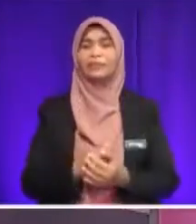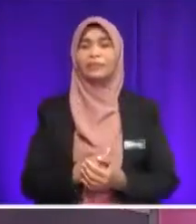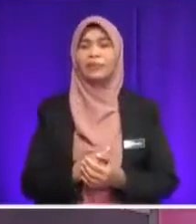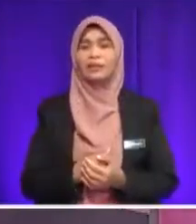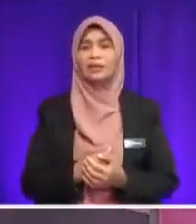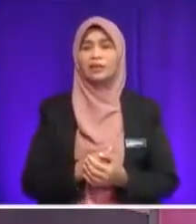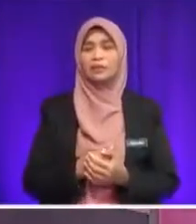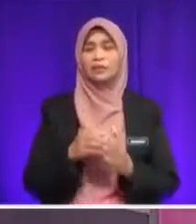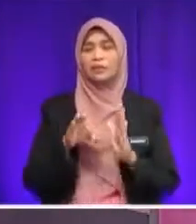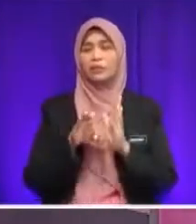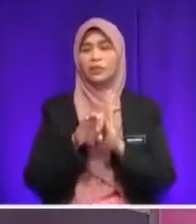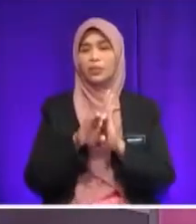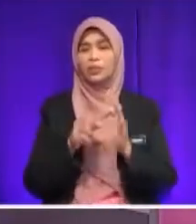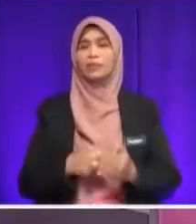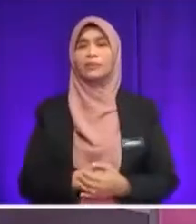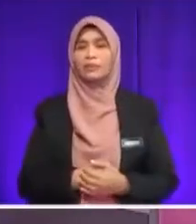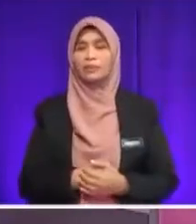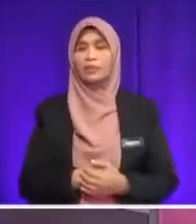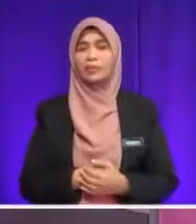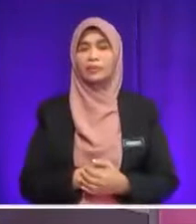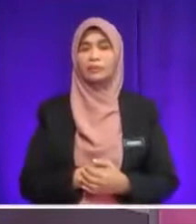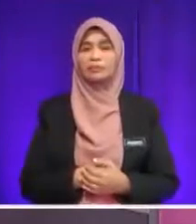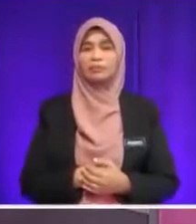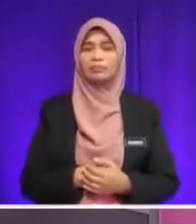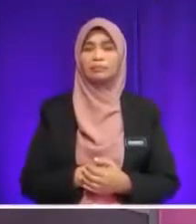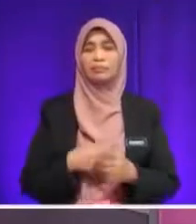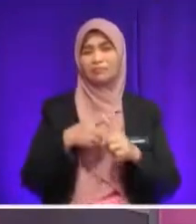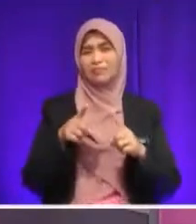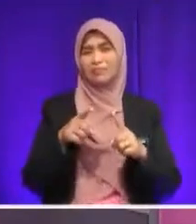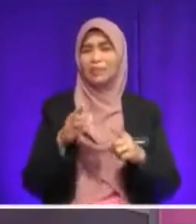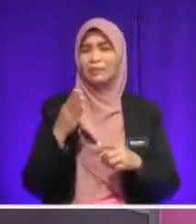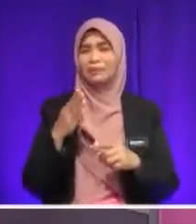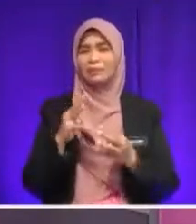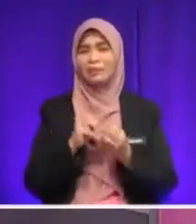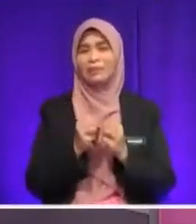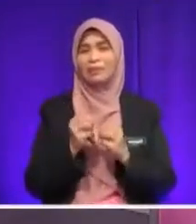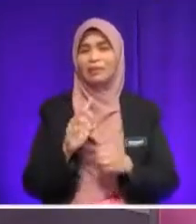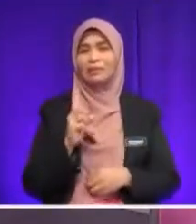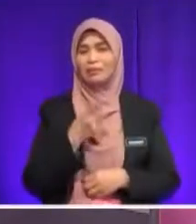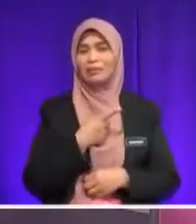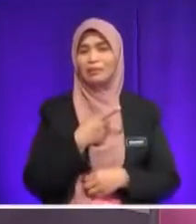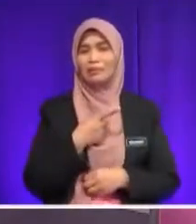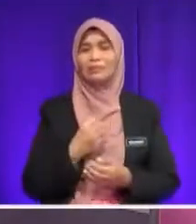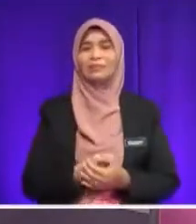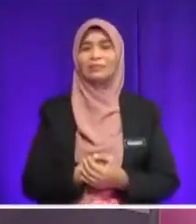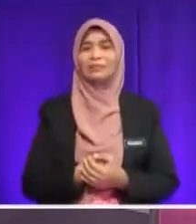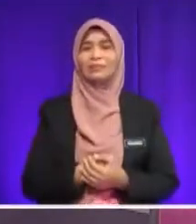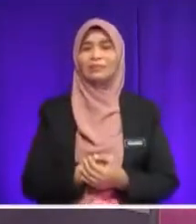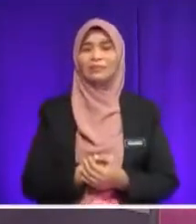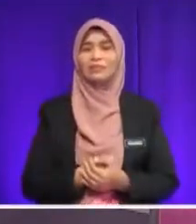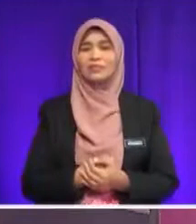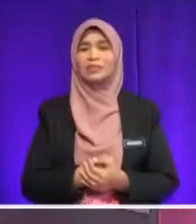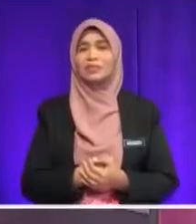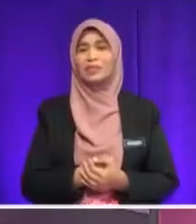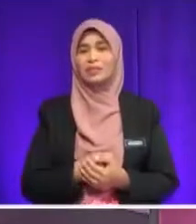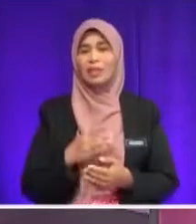kita begitu maksud tapi itulah masalah kita jika orang Melayu memang sebesar juga semuanya tapi ia aku